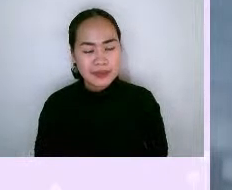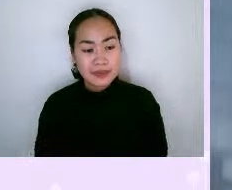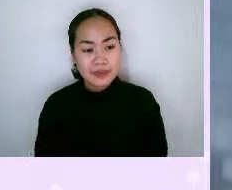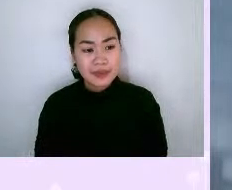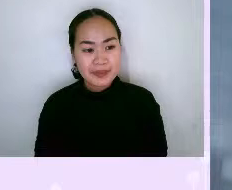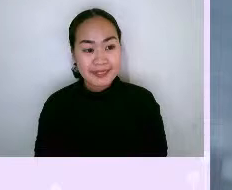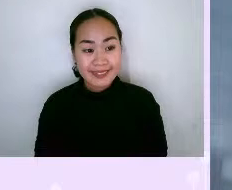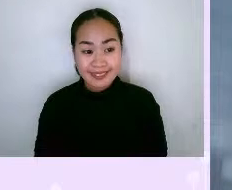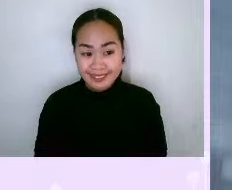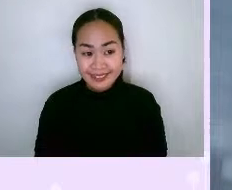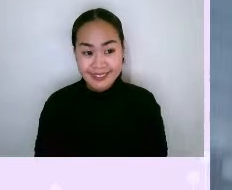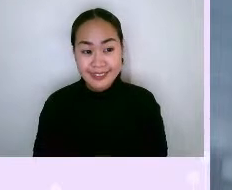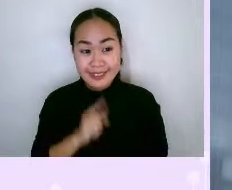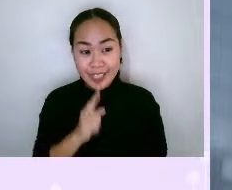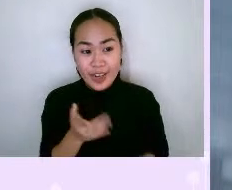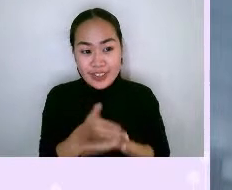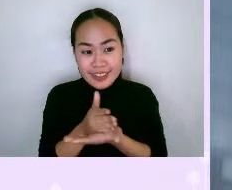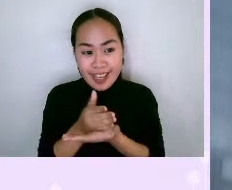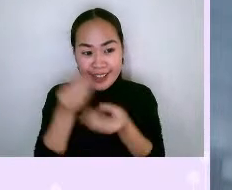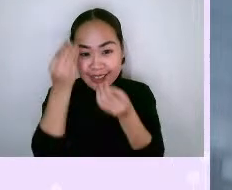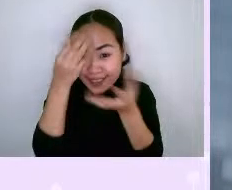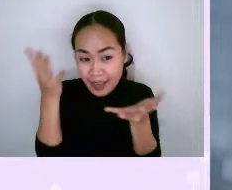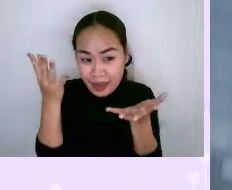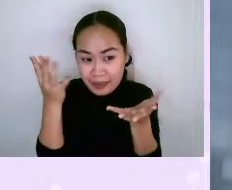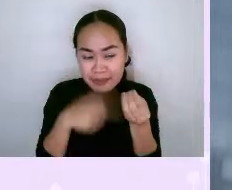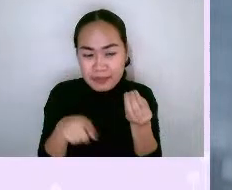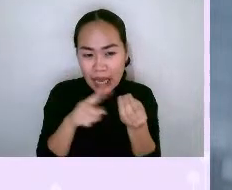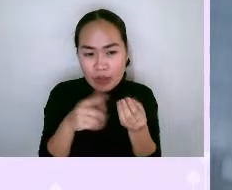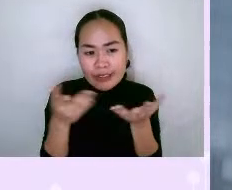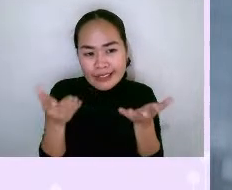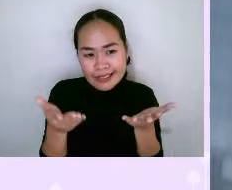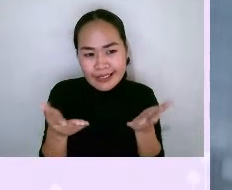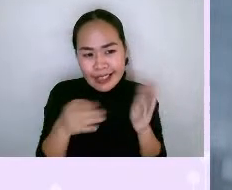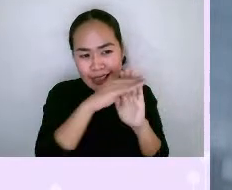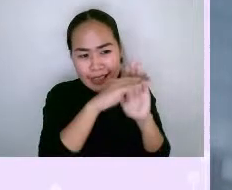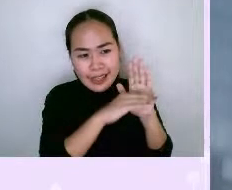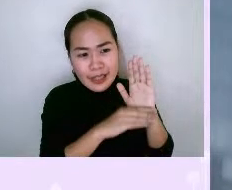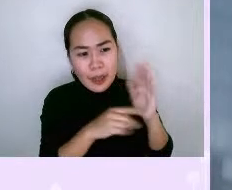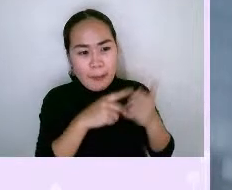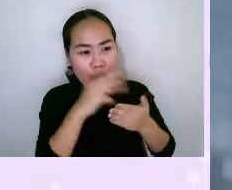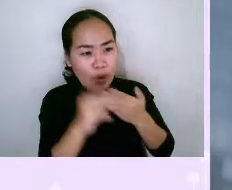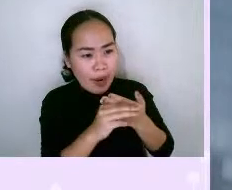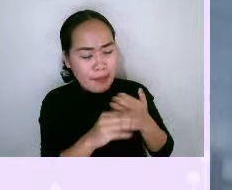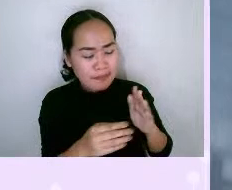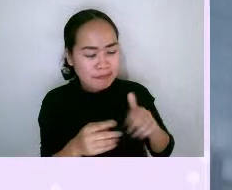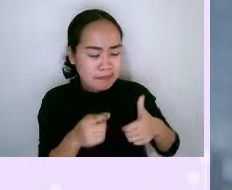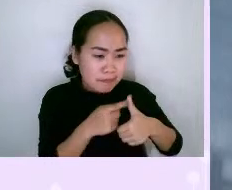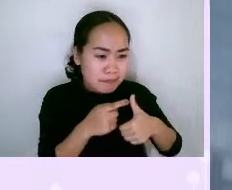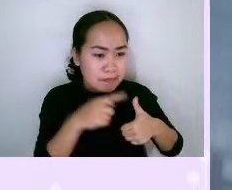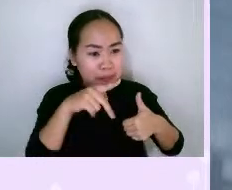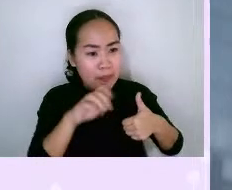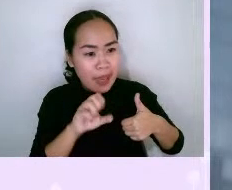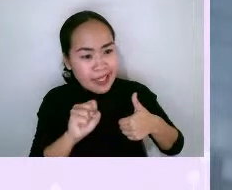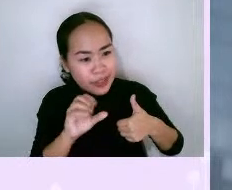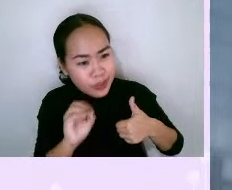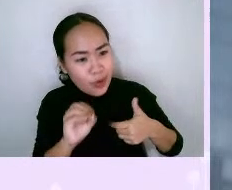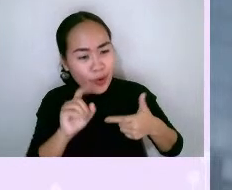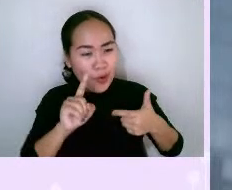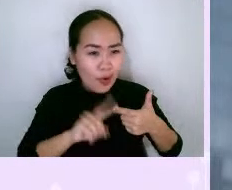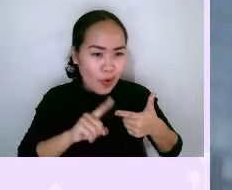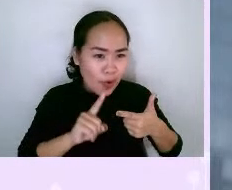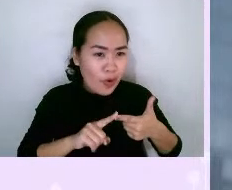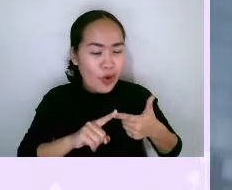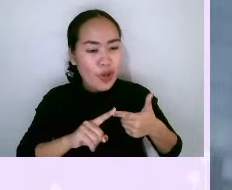Okay, so na-share ko na po sa inyo ang aming mga programs. So we start with PESO and our Youth Employment